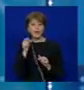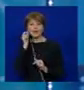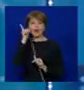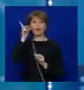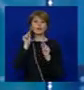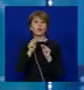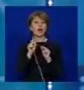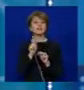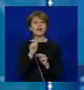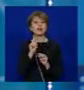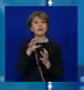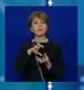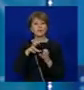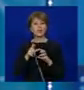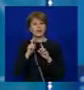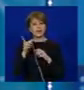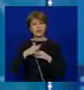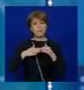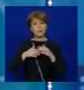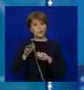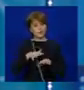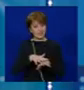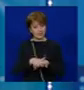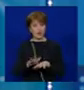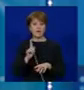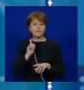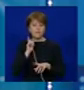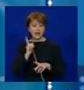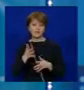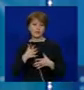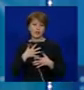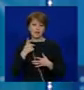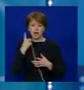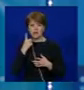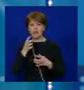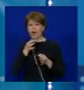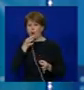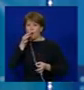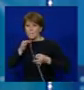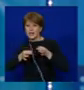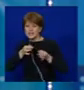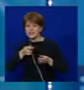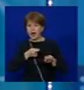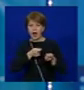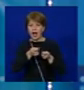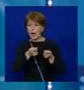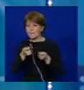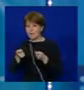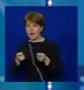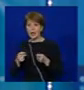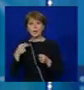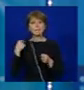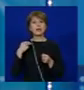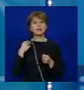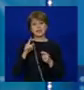политиците. И трябваше да подготвят системата, трябваше да се проведе една разяснителна кампания. Ако щете, ако питате мен, президента просто